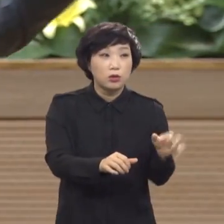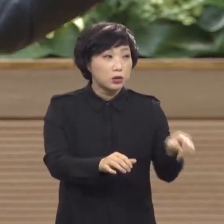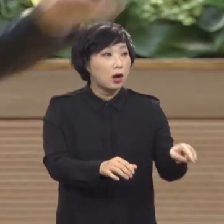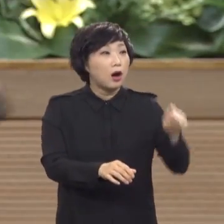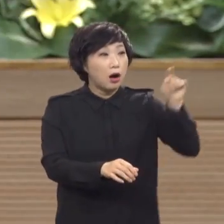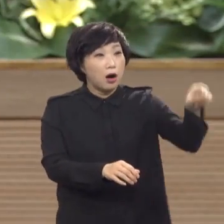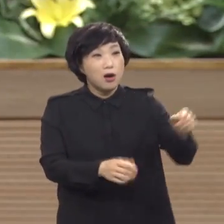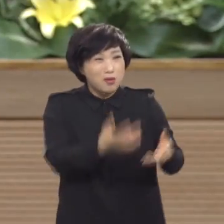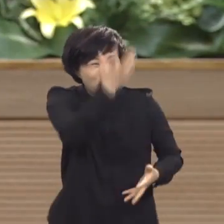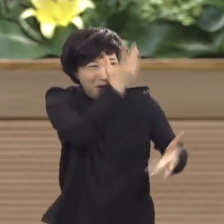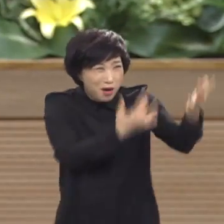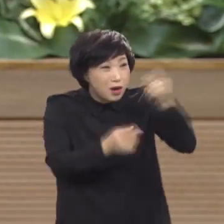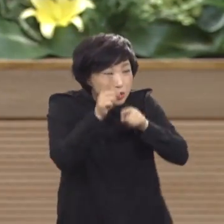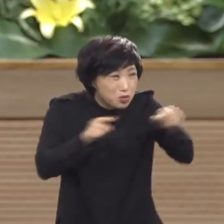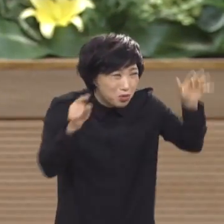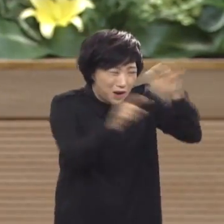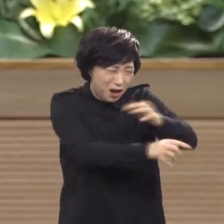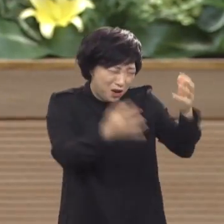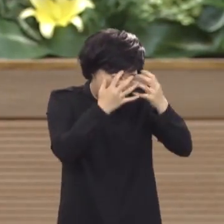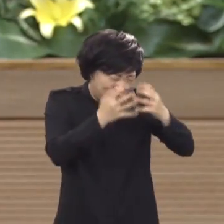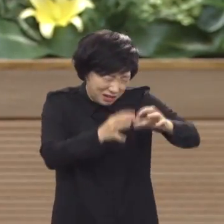저 지옥에 가서